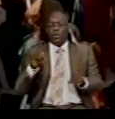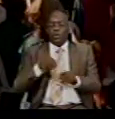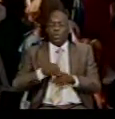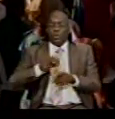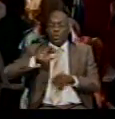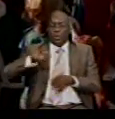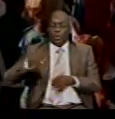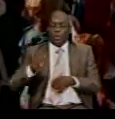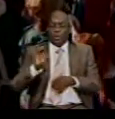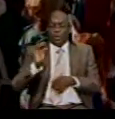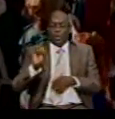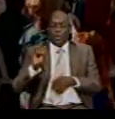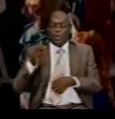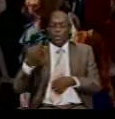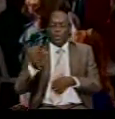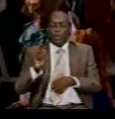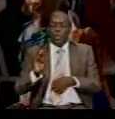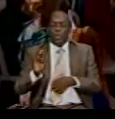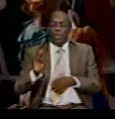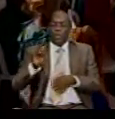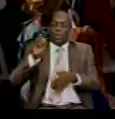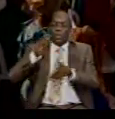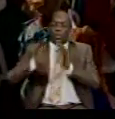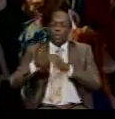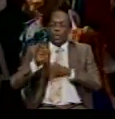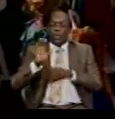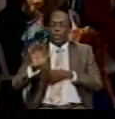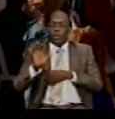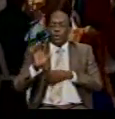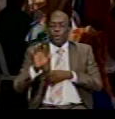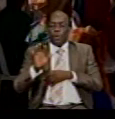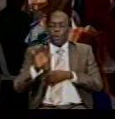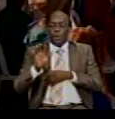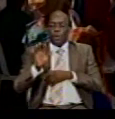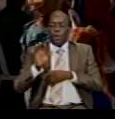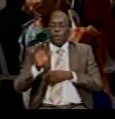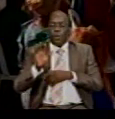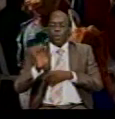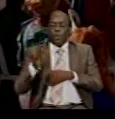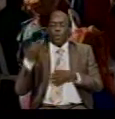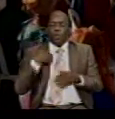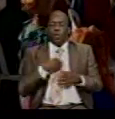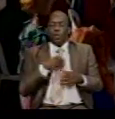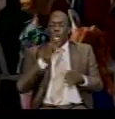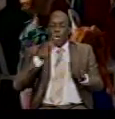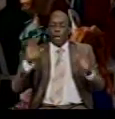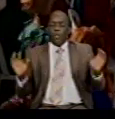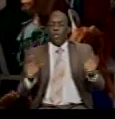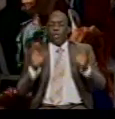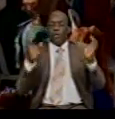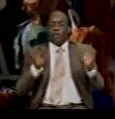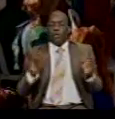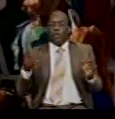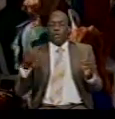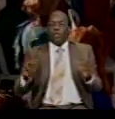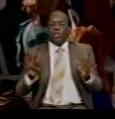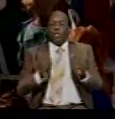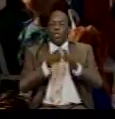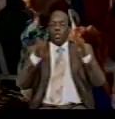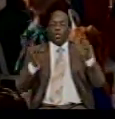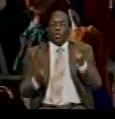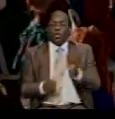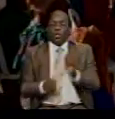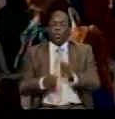chapitre 5, Job chapter 5, Jean chapitre 5, we are celebrating the greatness of God. Nous célébrons la grandeur de Dieu. We